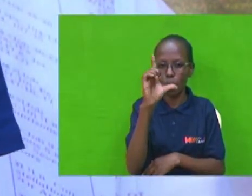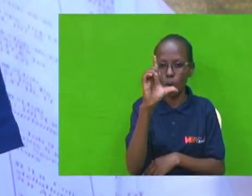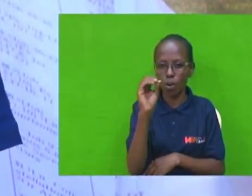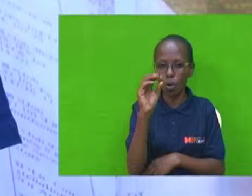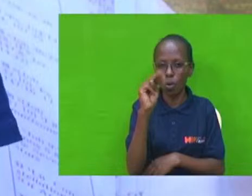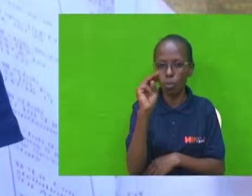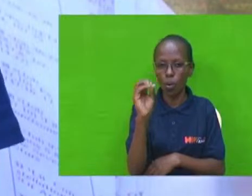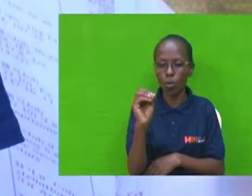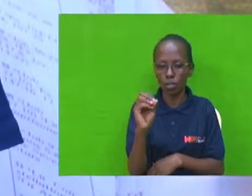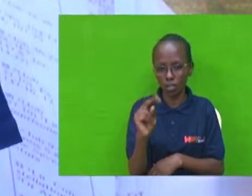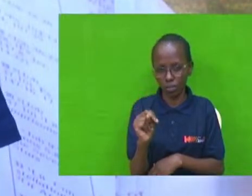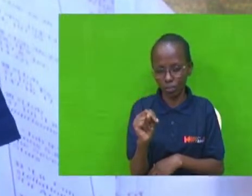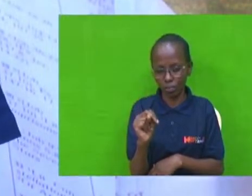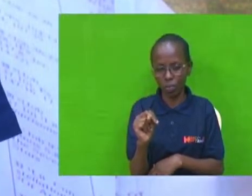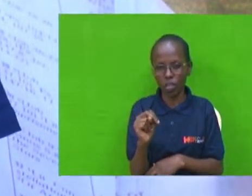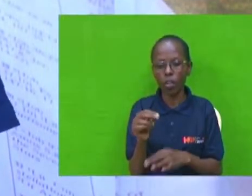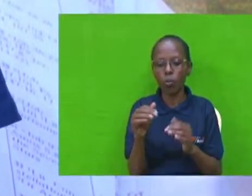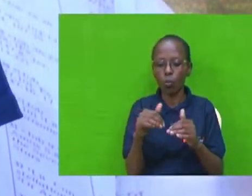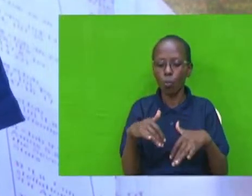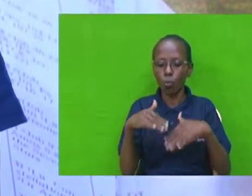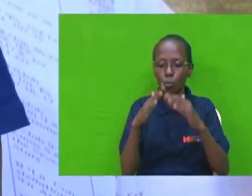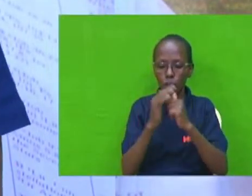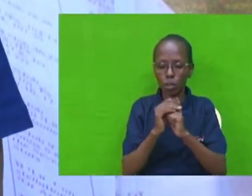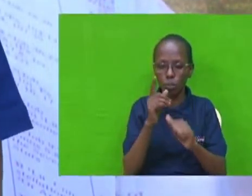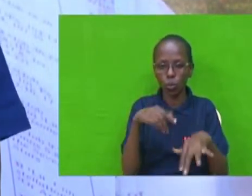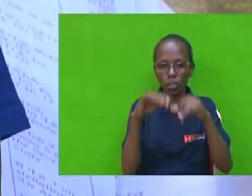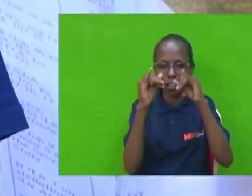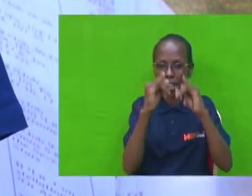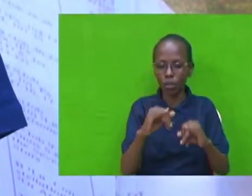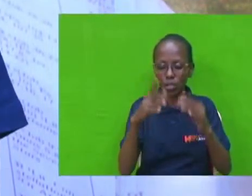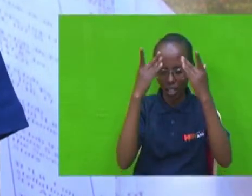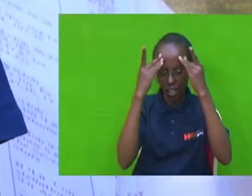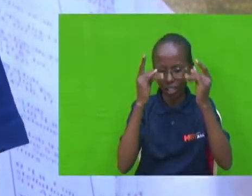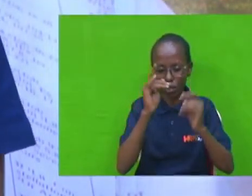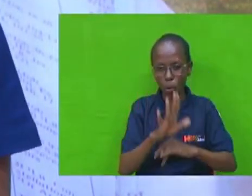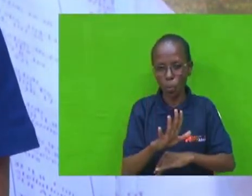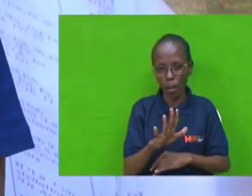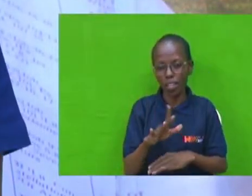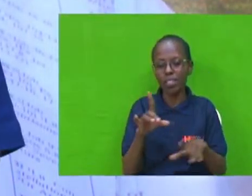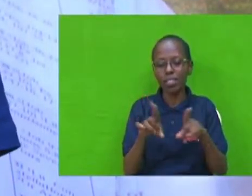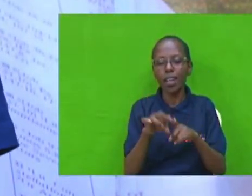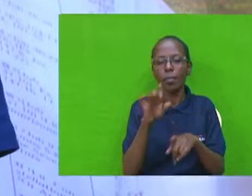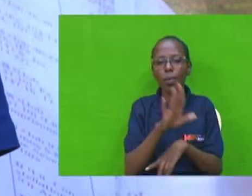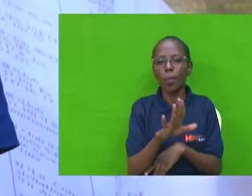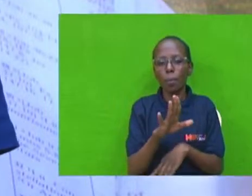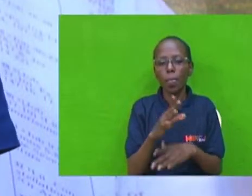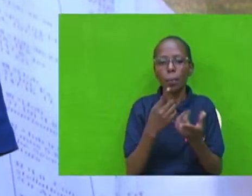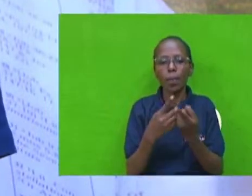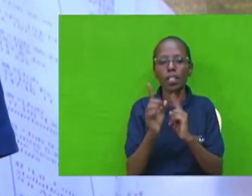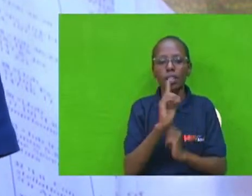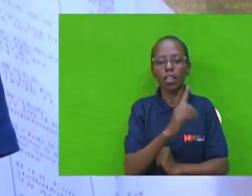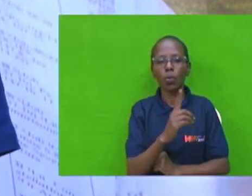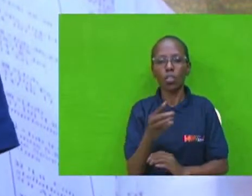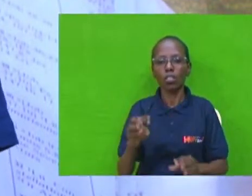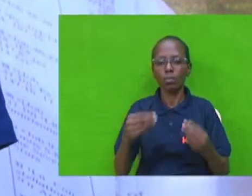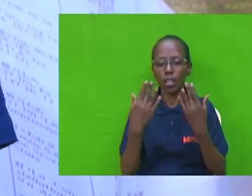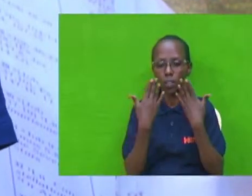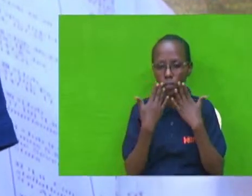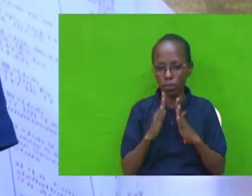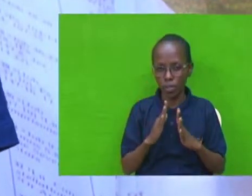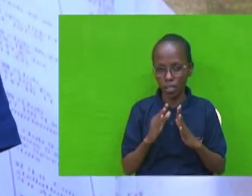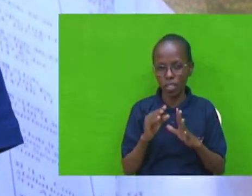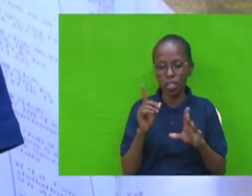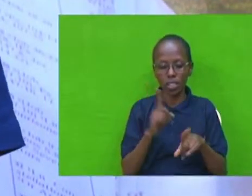mabali. Sulemani alimfundisha. Kwa ni maamuzi yake. Ndio na Mungu anamwadhibu kama yeye. Lakini maonyo ile hapa, tukifanya hivi tutavuna mavuno